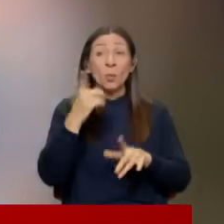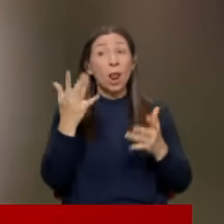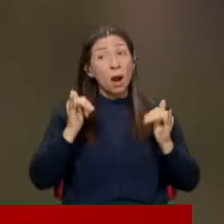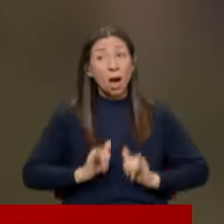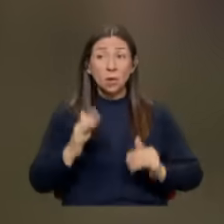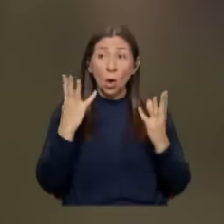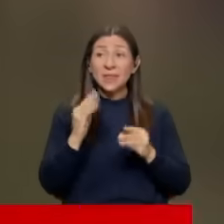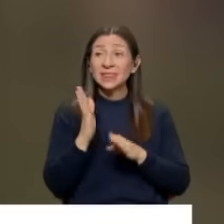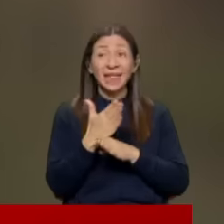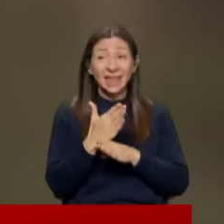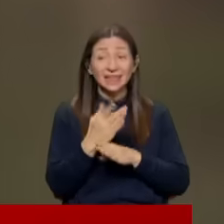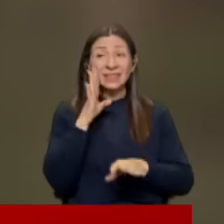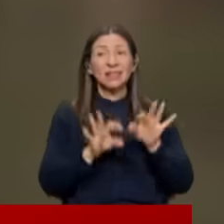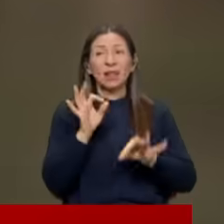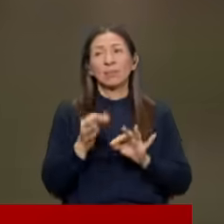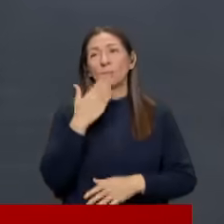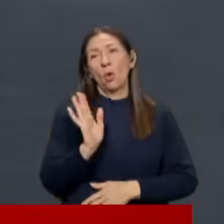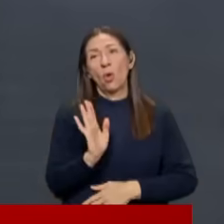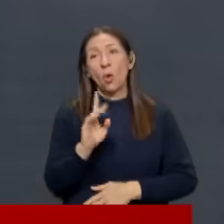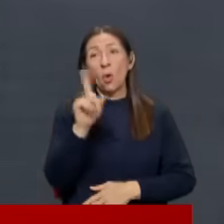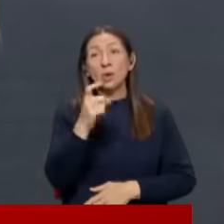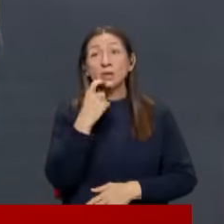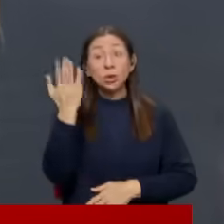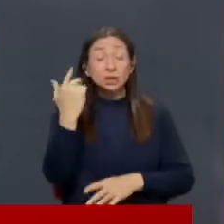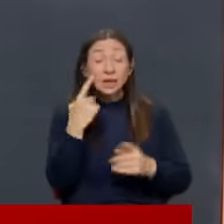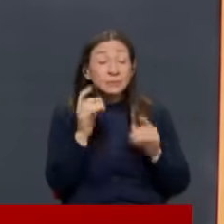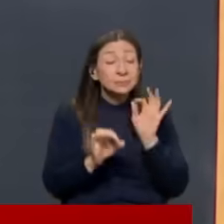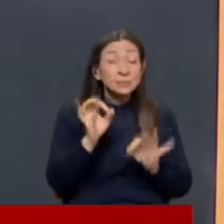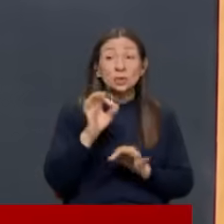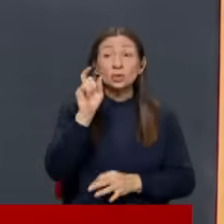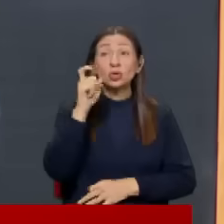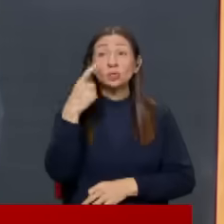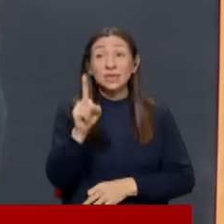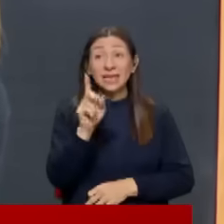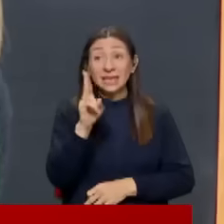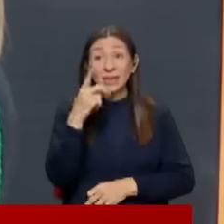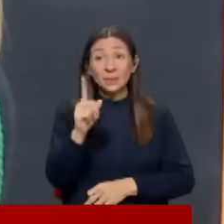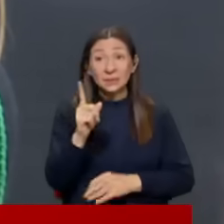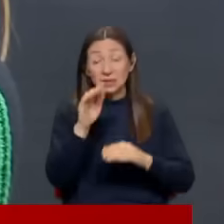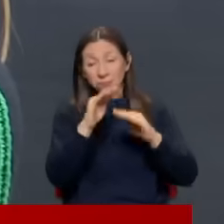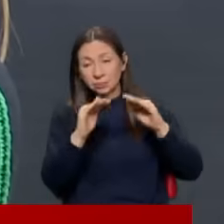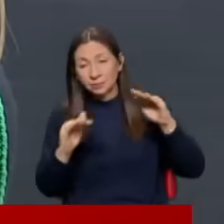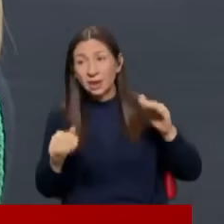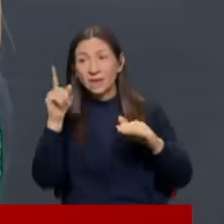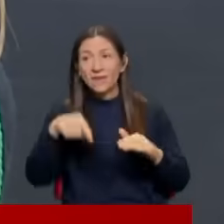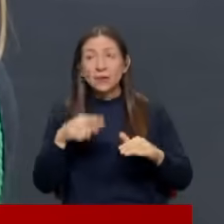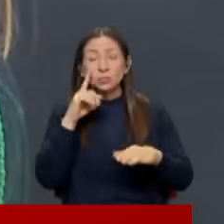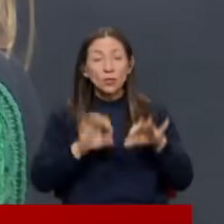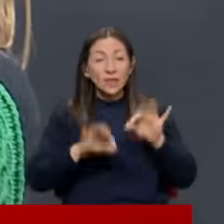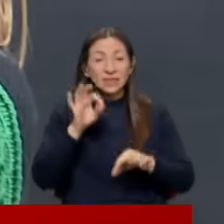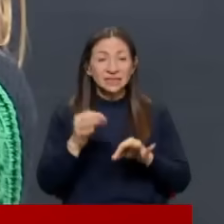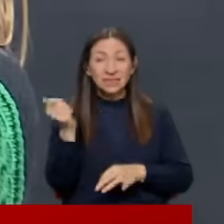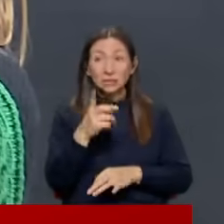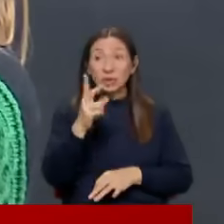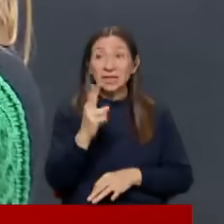rahat olmasının sebebi denetimsizlik. 10 yıl önceyle kıyasladığımız zaman 9 binlerden 7 binlere gerileyen vergi müfettiş sayısı,